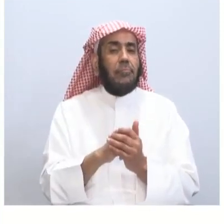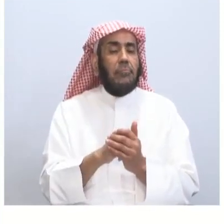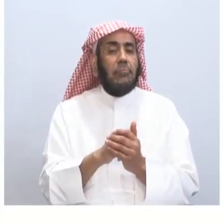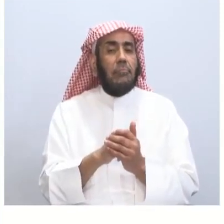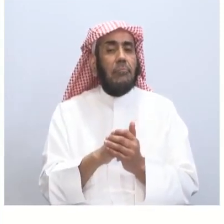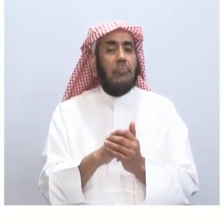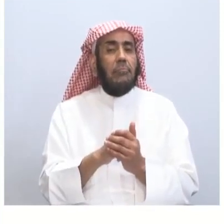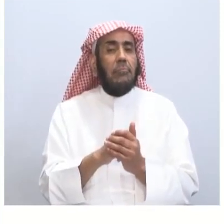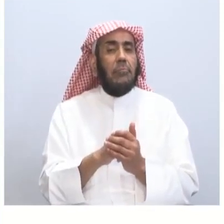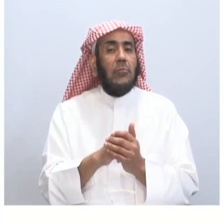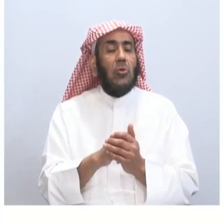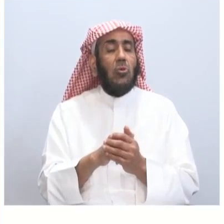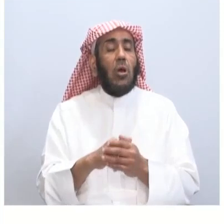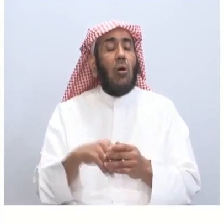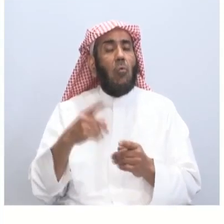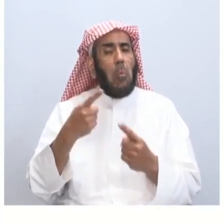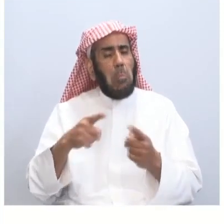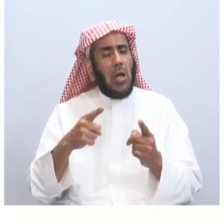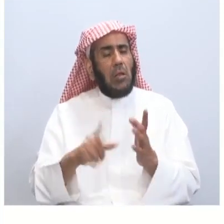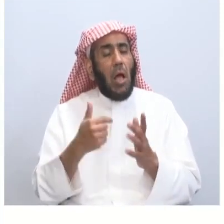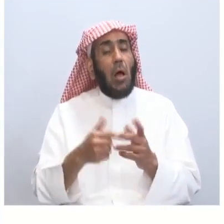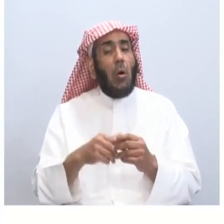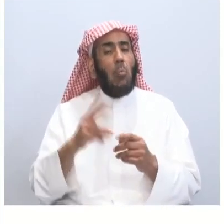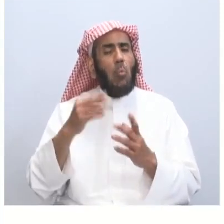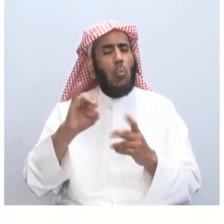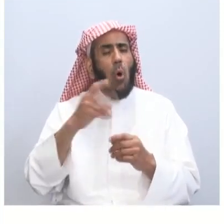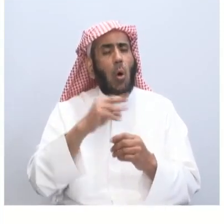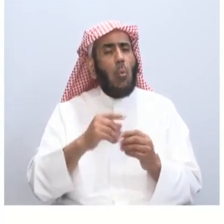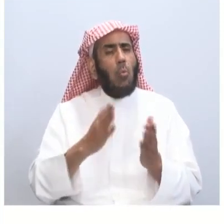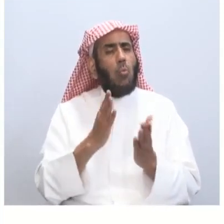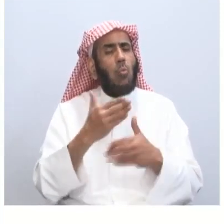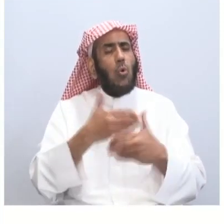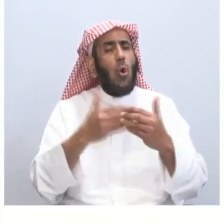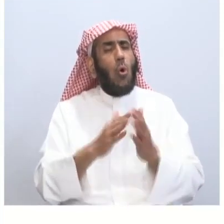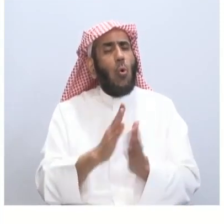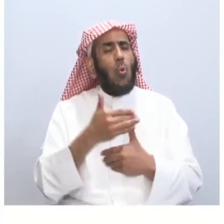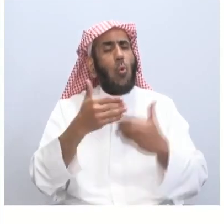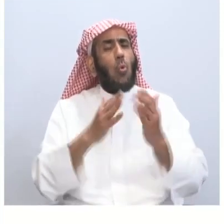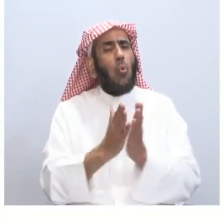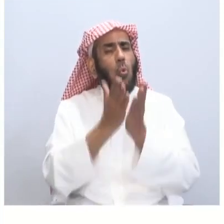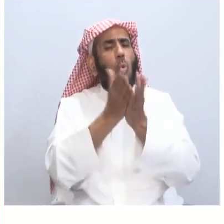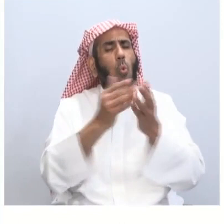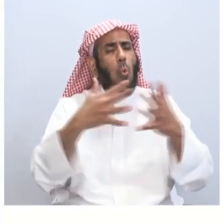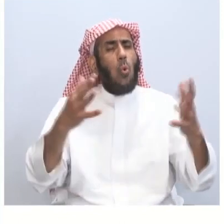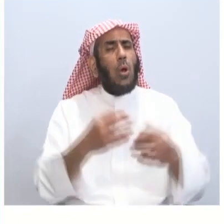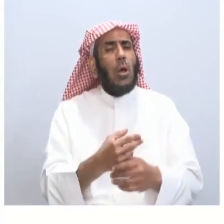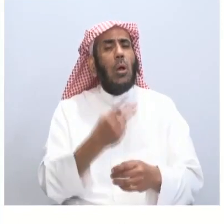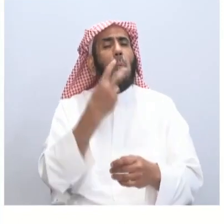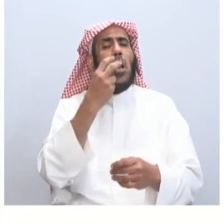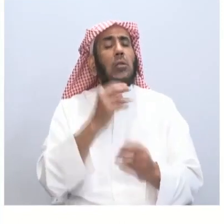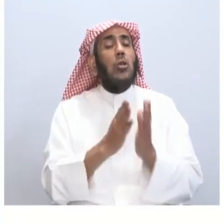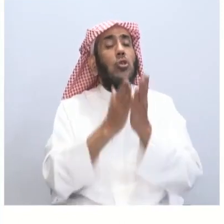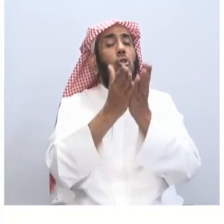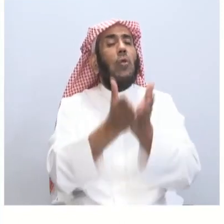اختياريا فشرع معاويه في بناء كثير من السفن فتجاوز عددها 200